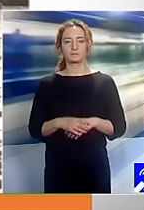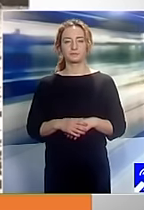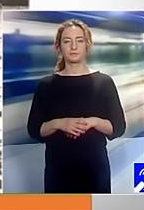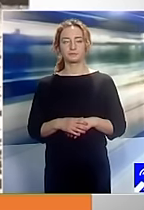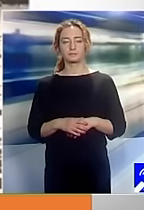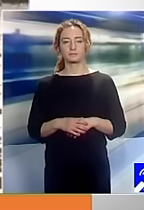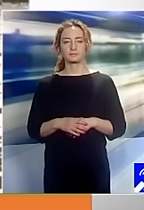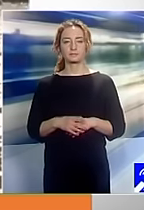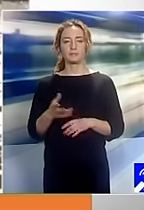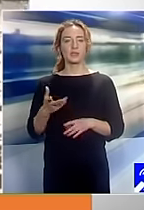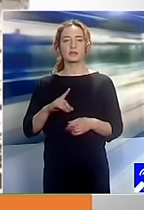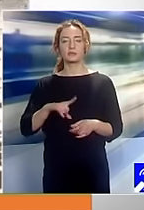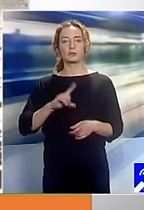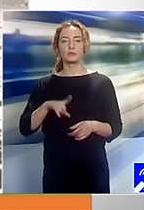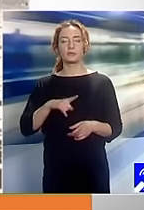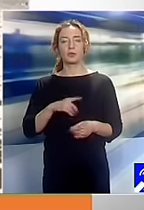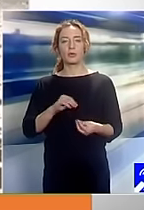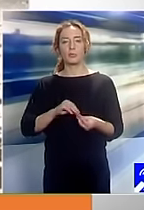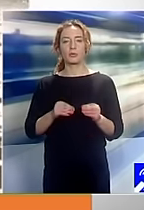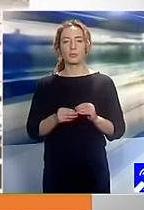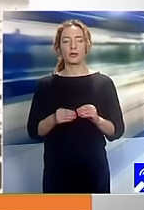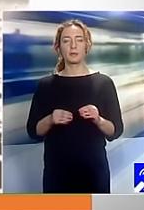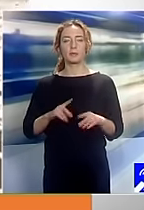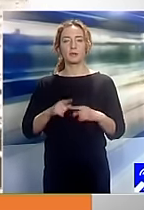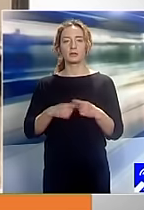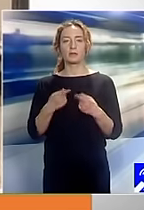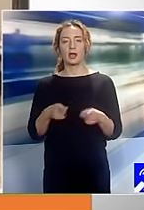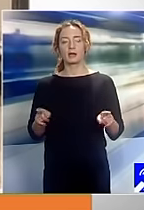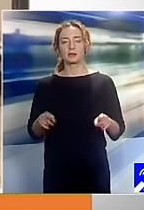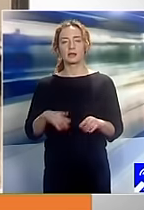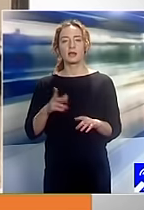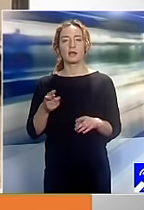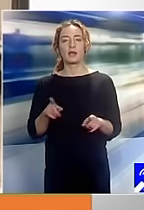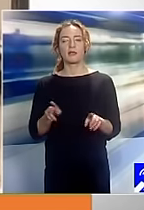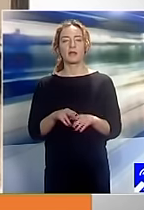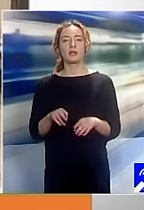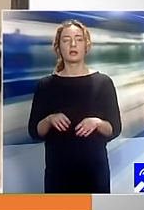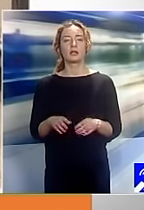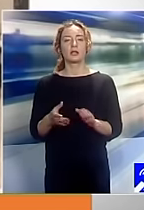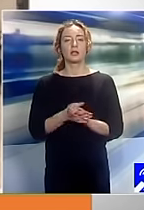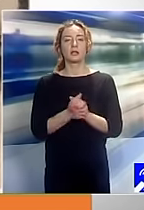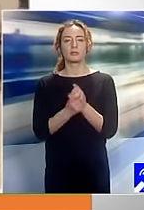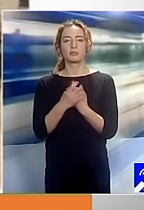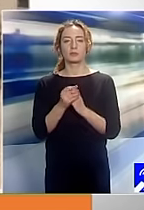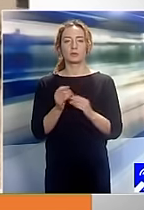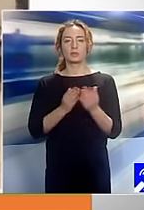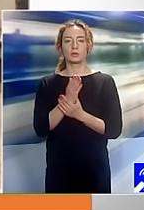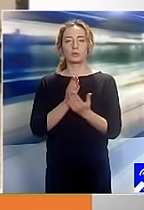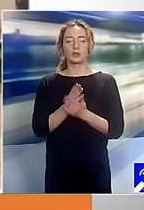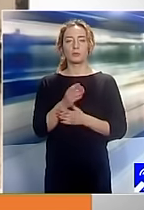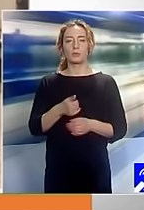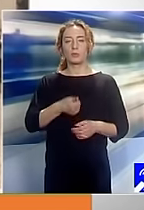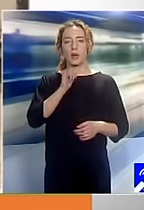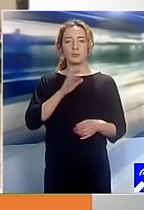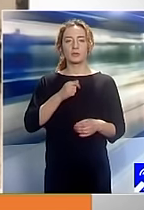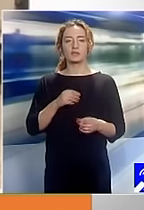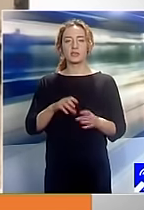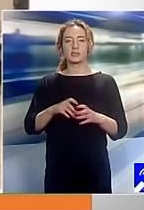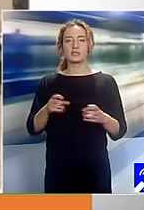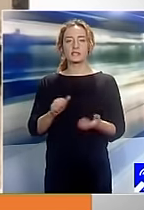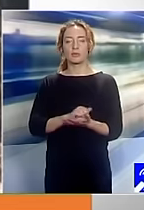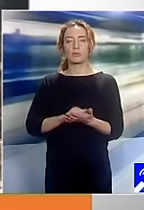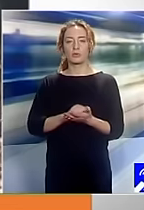pentru ceilalți. Să nu uităm de regulile minime de igienă, și anume spălatul pe mâini cu apă și săpun, în mod riguros, măcar